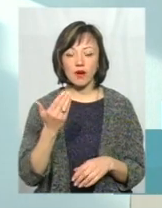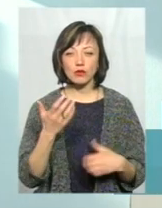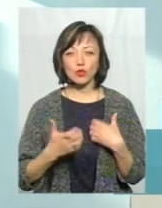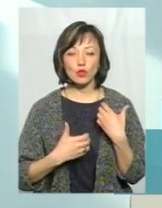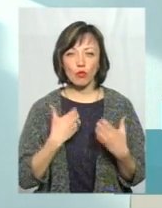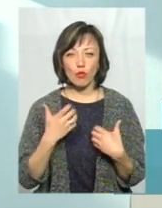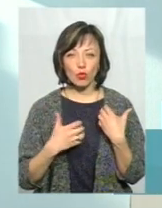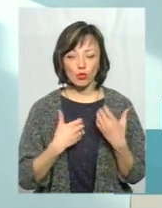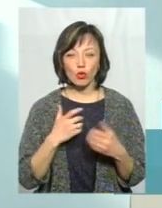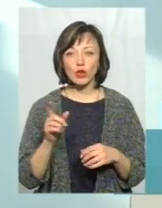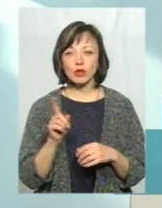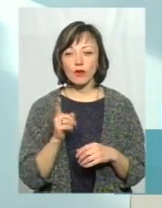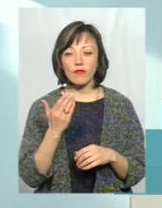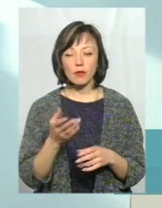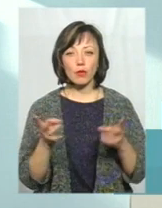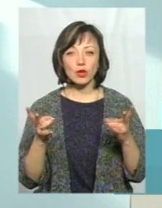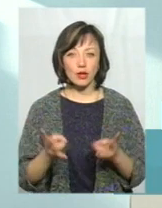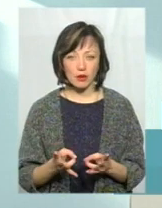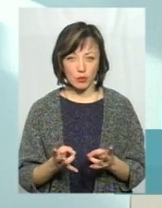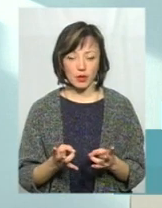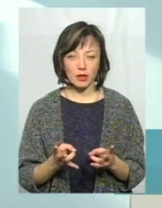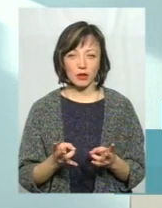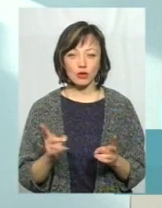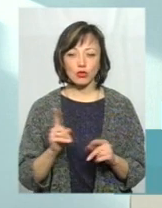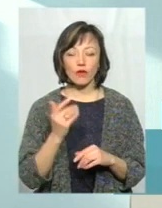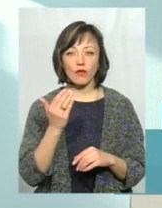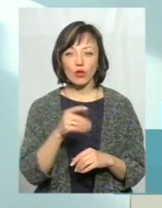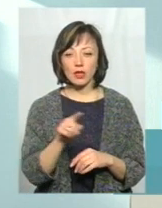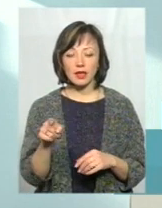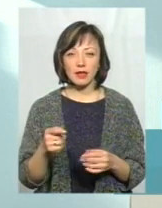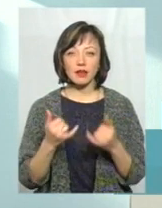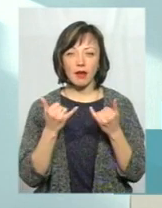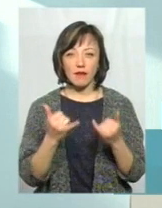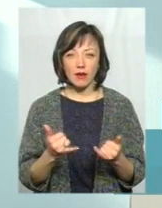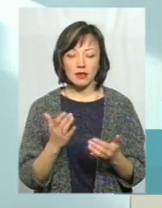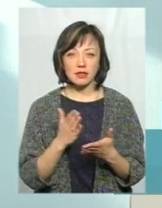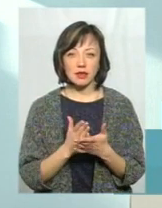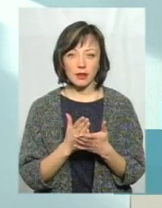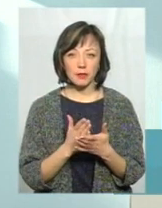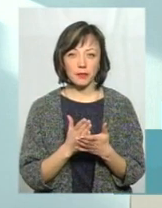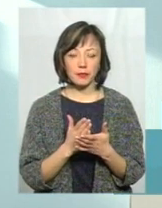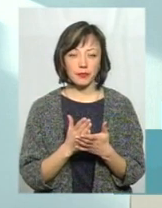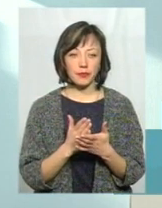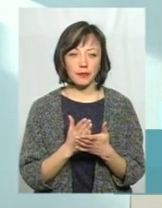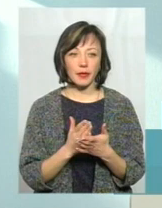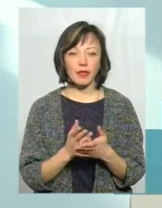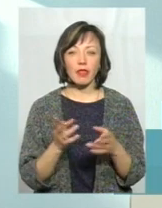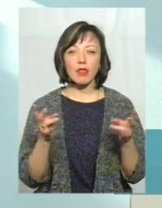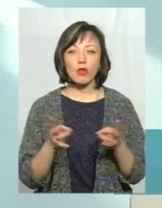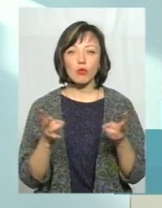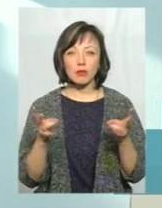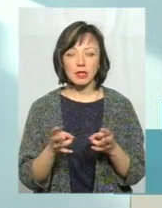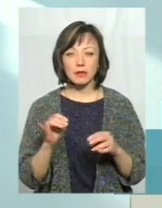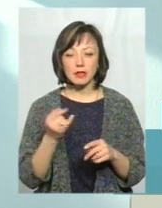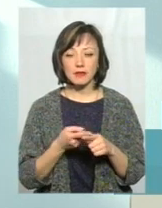турботу, що ви їм потрібні, що вони є для вас досить такими необхідними